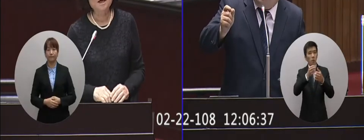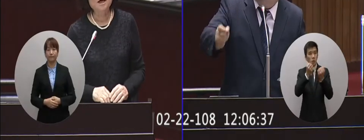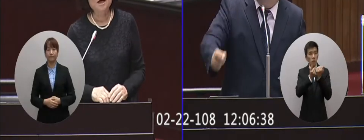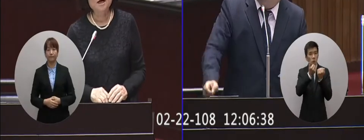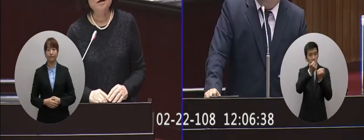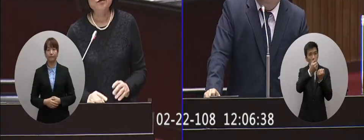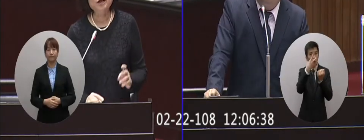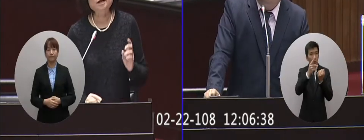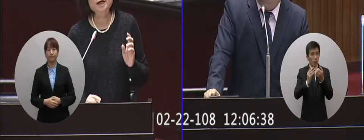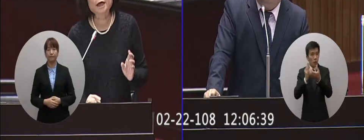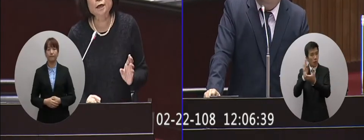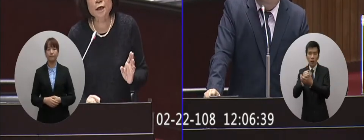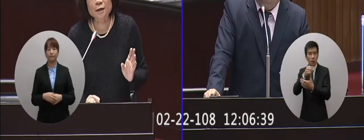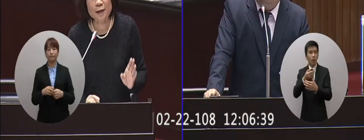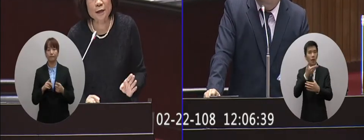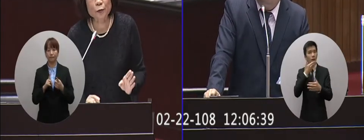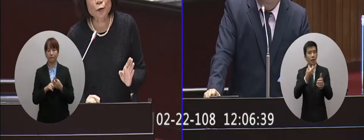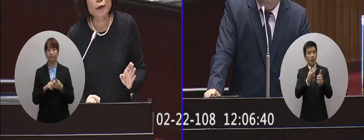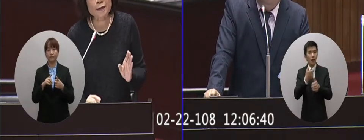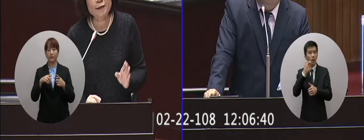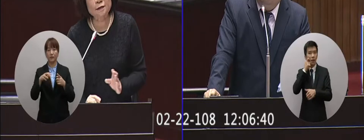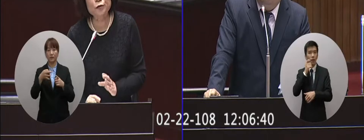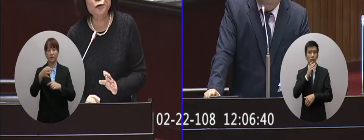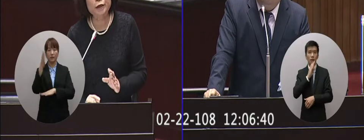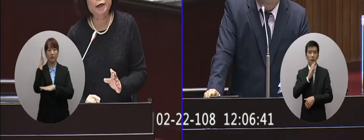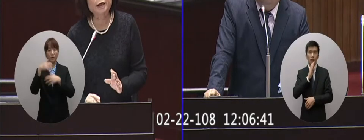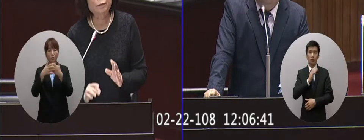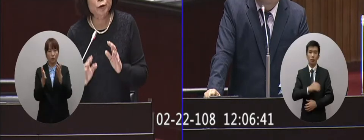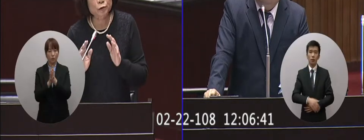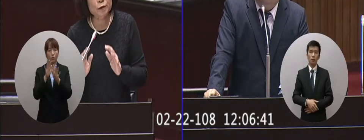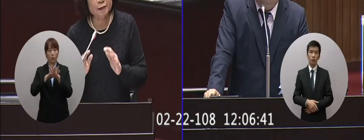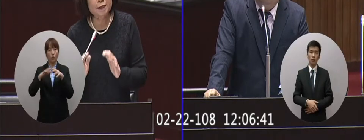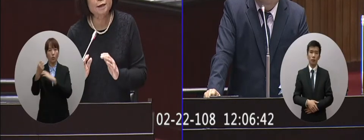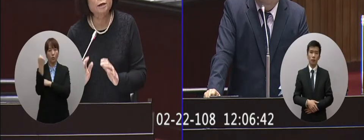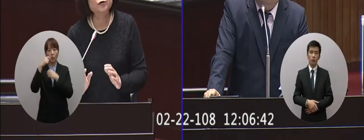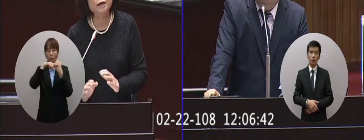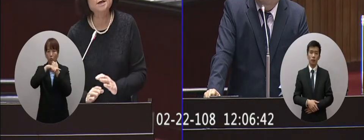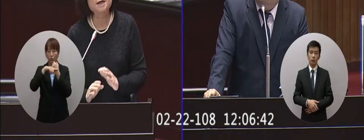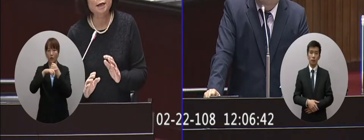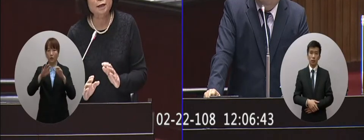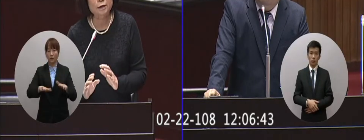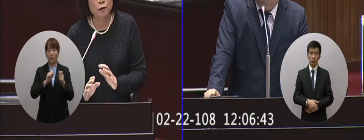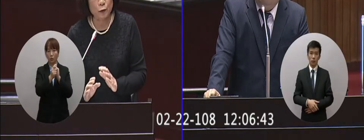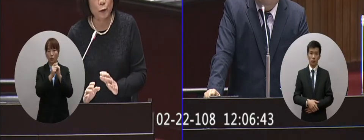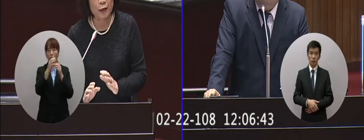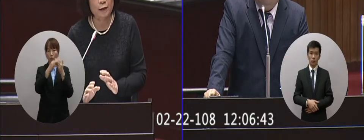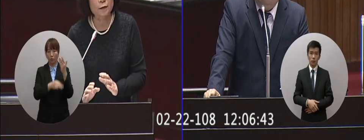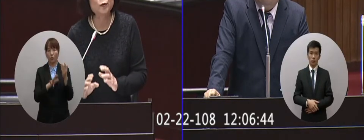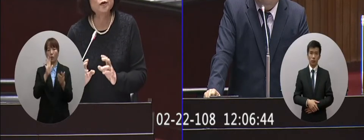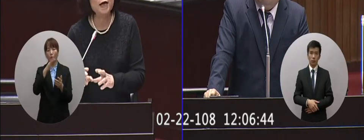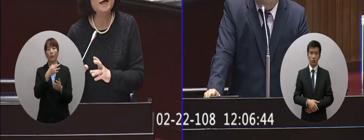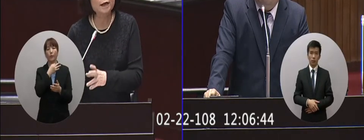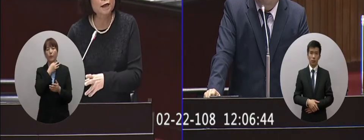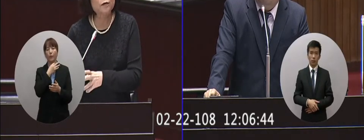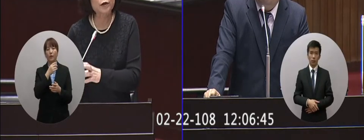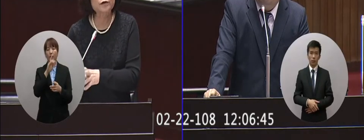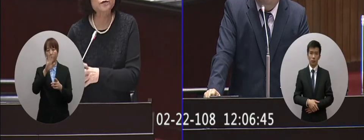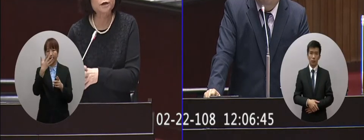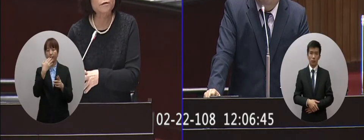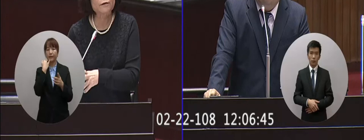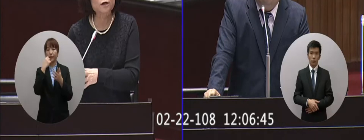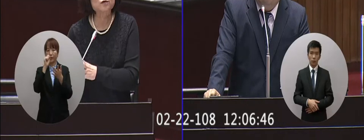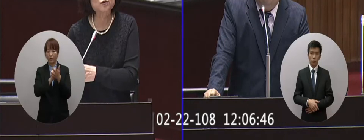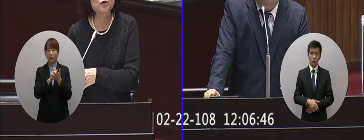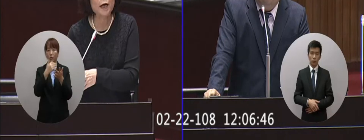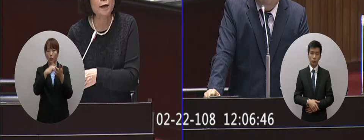因还是不足。 对，那个财政部会再继续的研议，不过就是现行的税制上它是有困难的，不过它可以列为